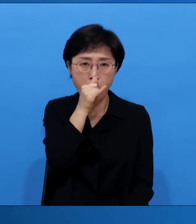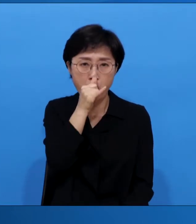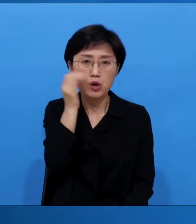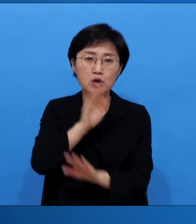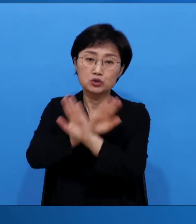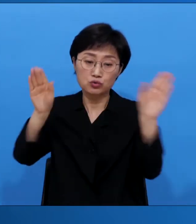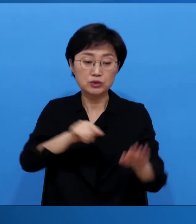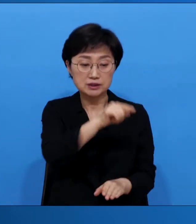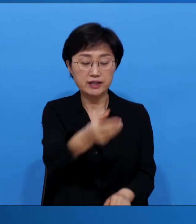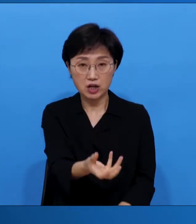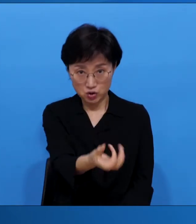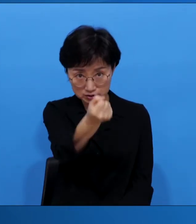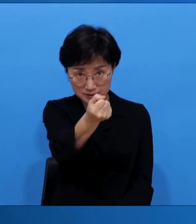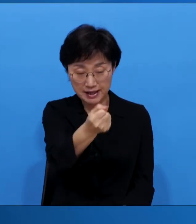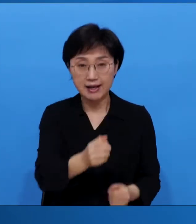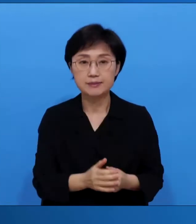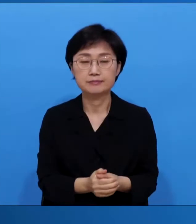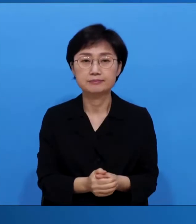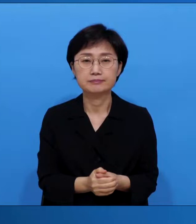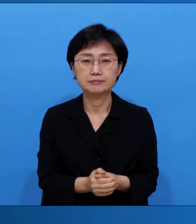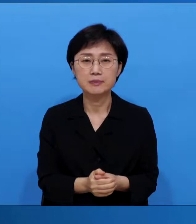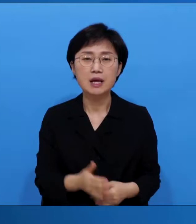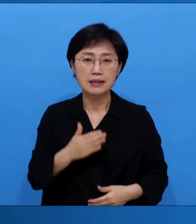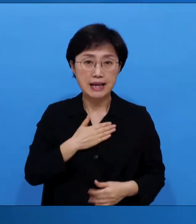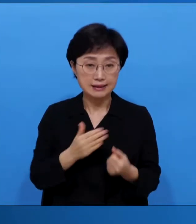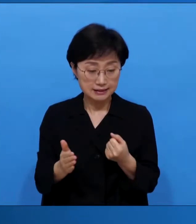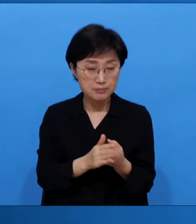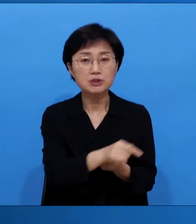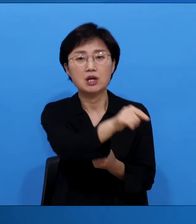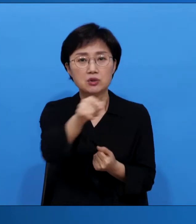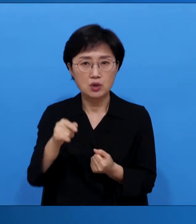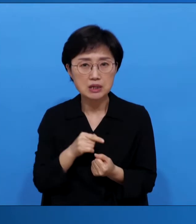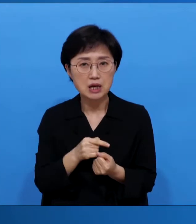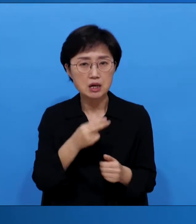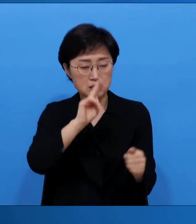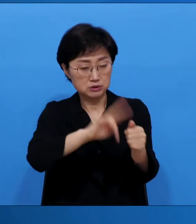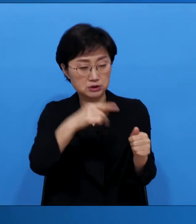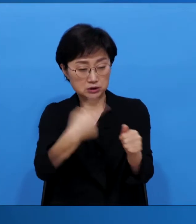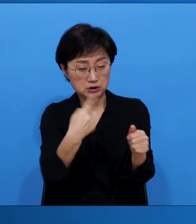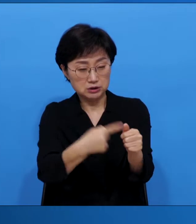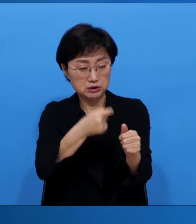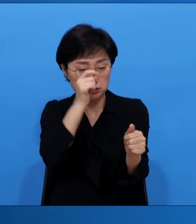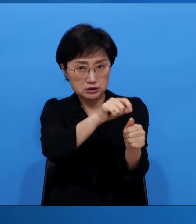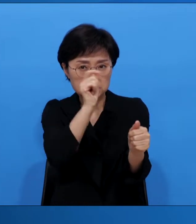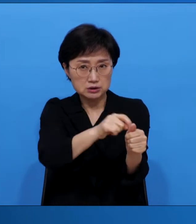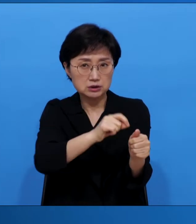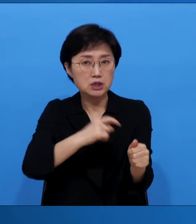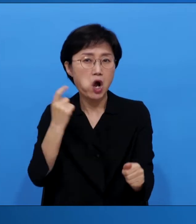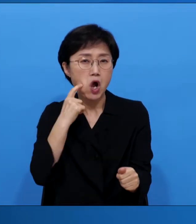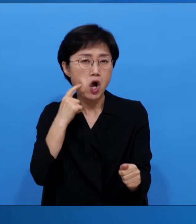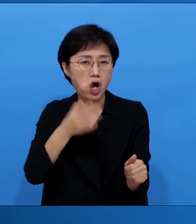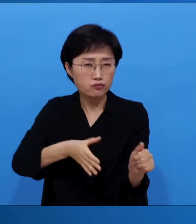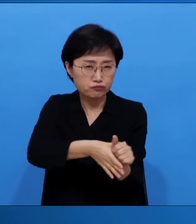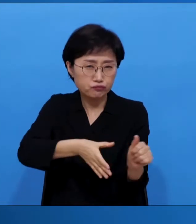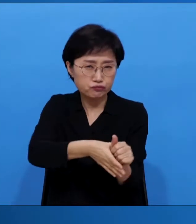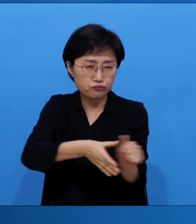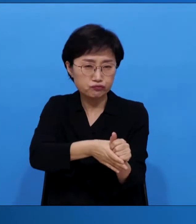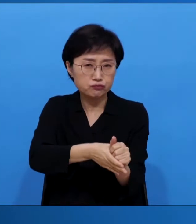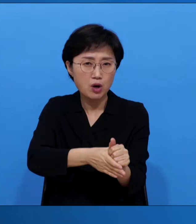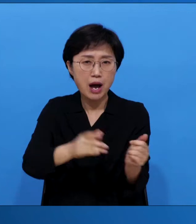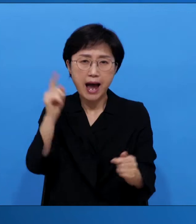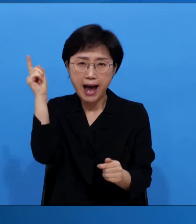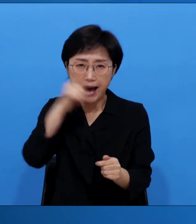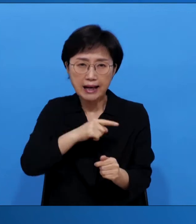있나니 천국이 그들의 것입니다. 나로 말미암아 너희를 욕하고 박해하고 거짓으로 너희를